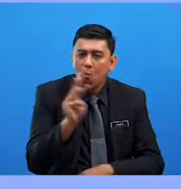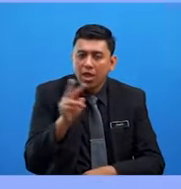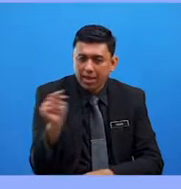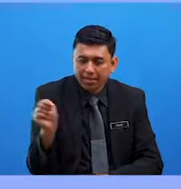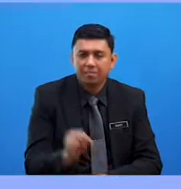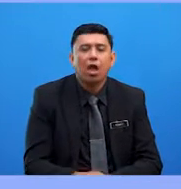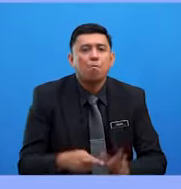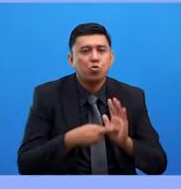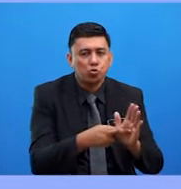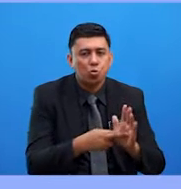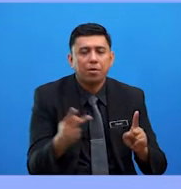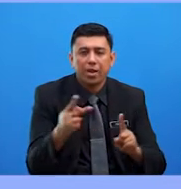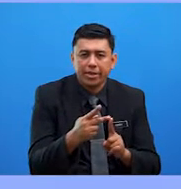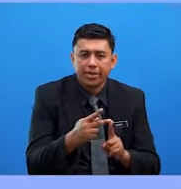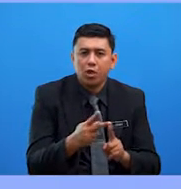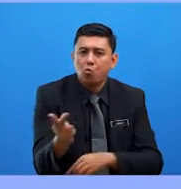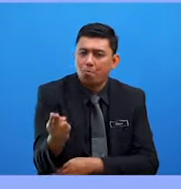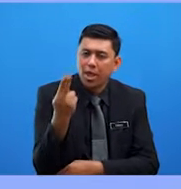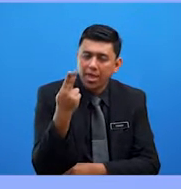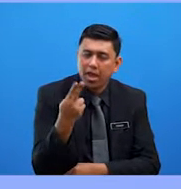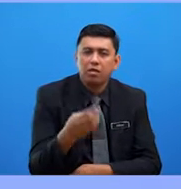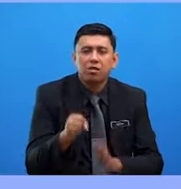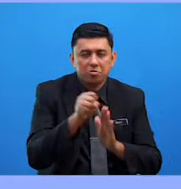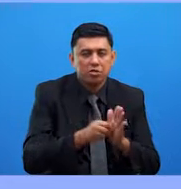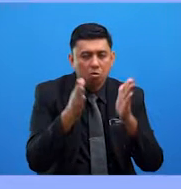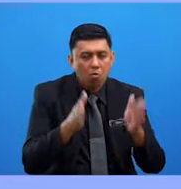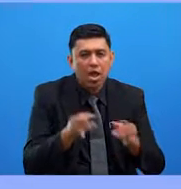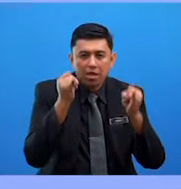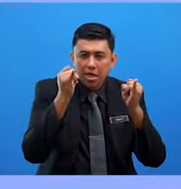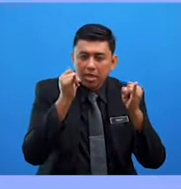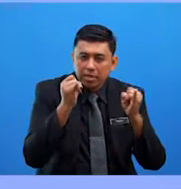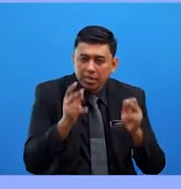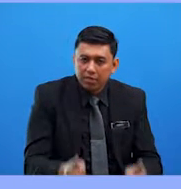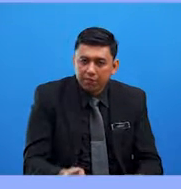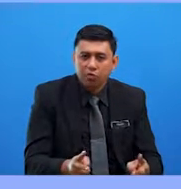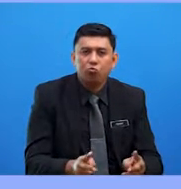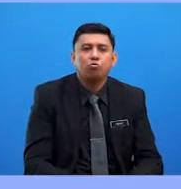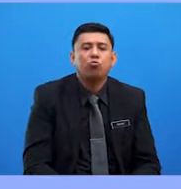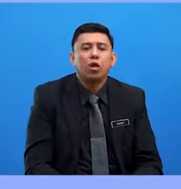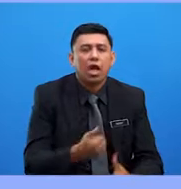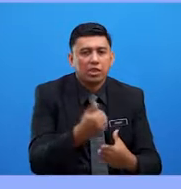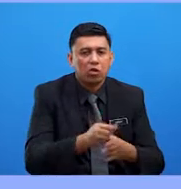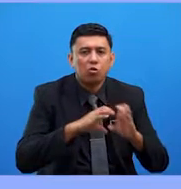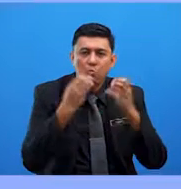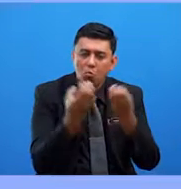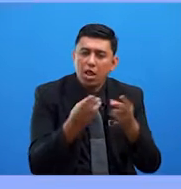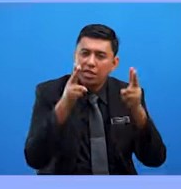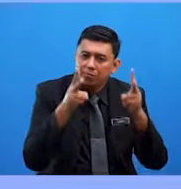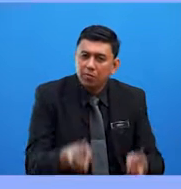Keusahawanan merujuk kepada keupayaan seseorang individu atau sekumpulan